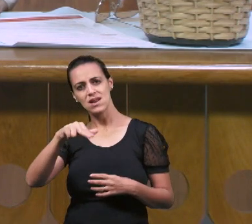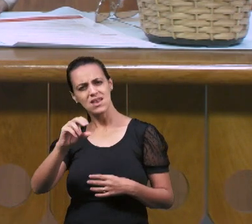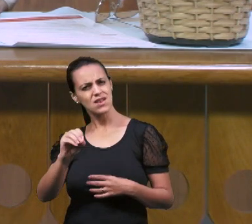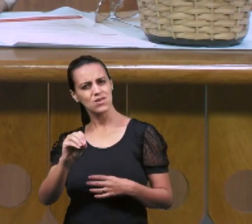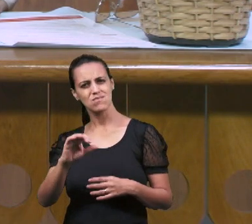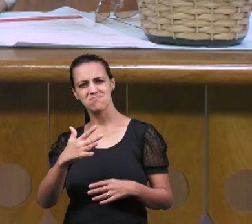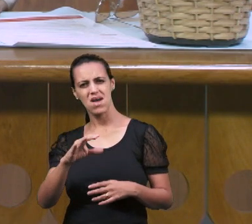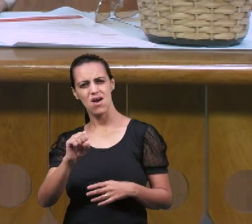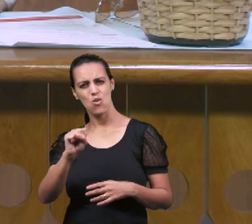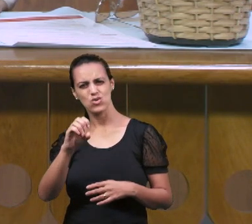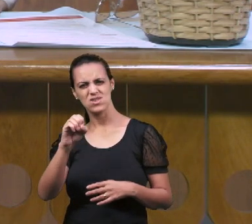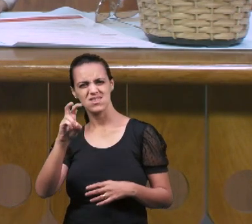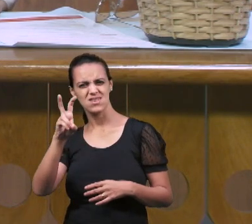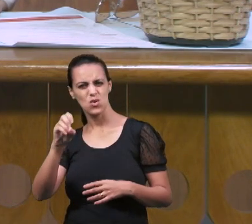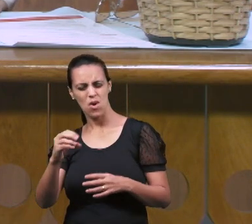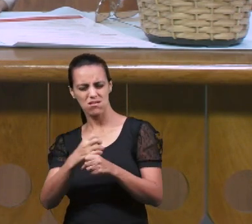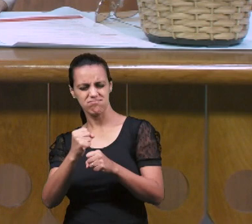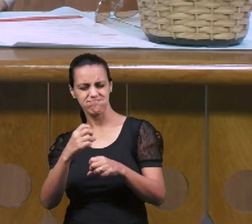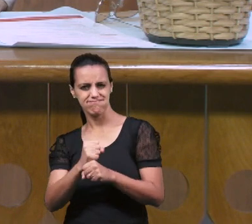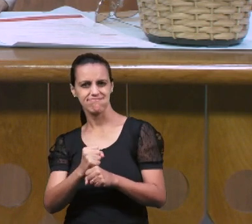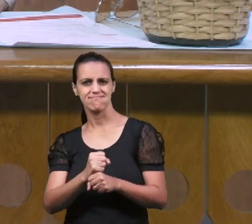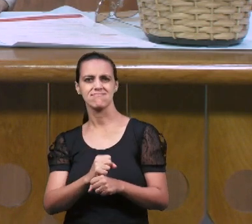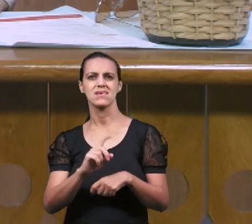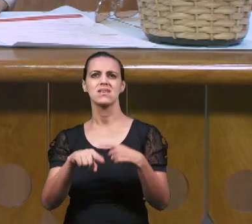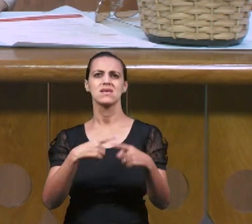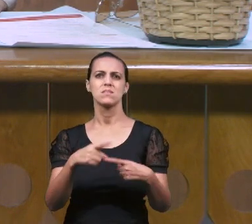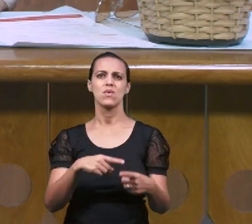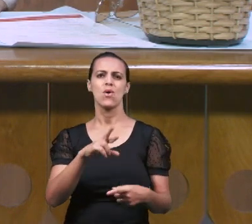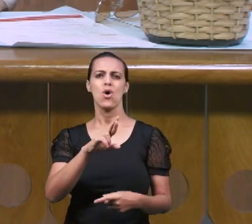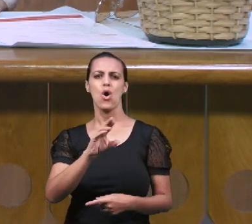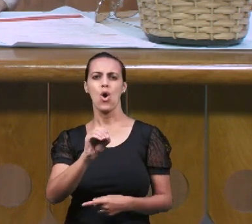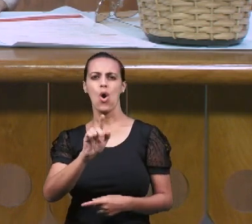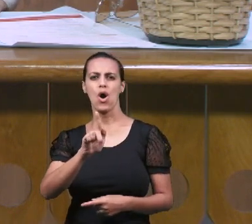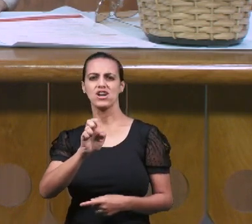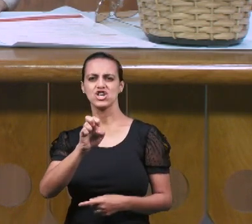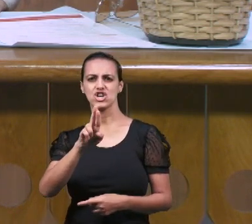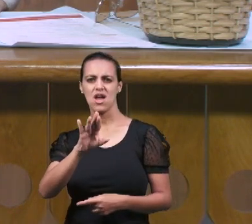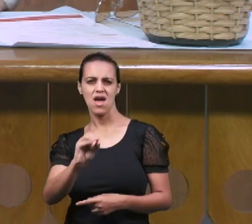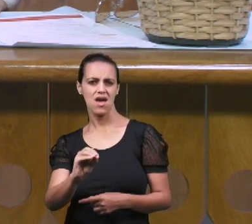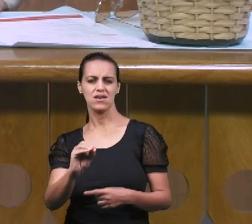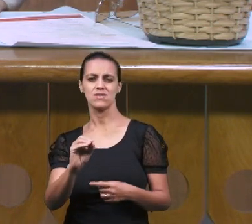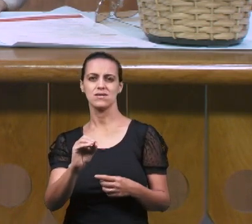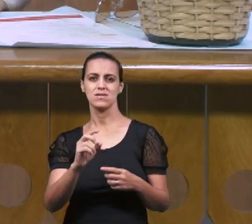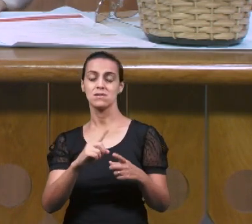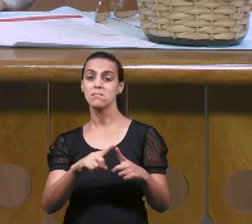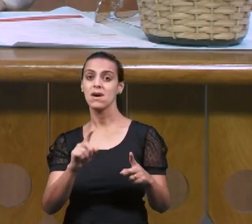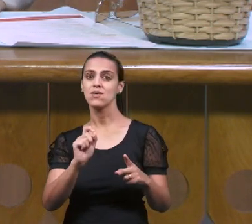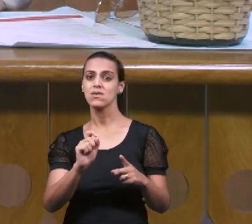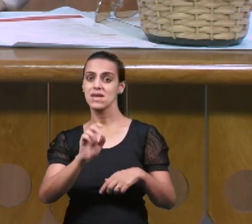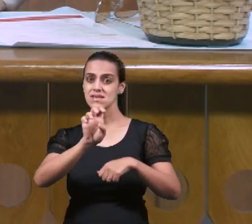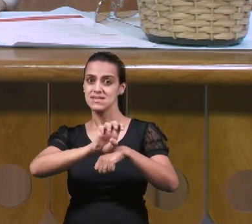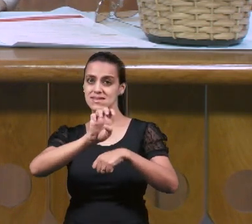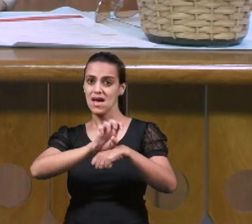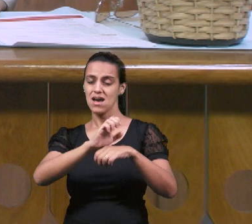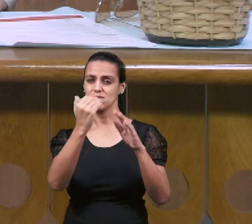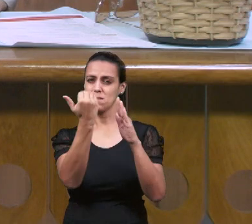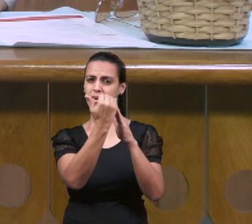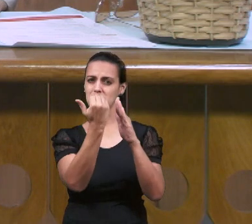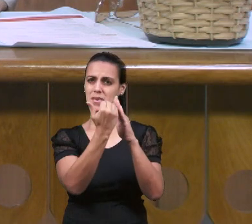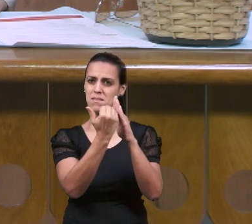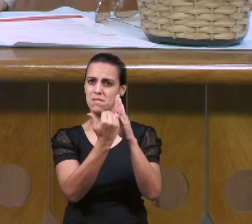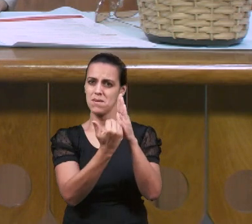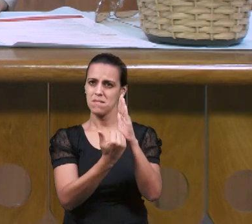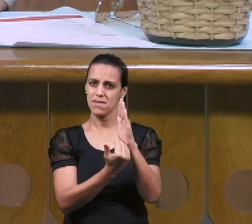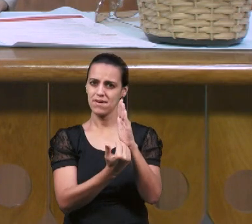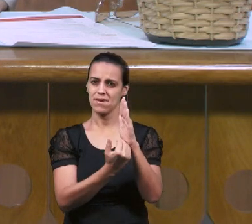participations. Mais par rapport aux participations des États, nous avons Espírito Santo 13, Minas Gerais 12, Rio